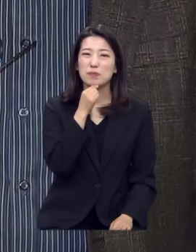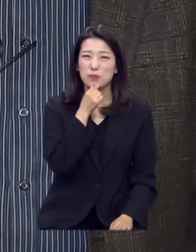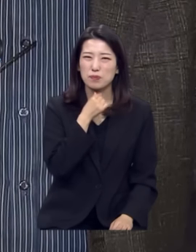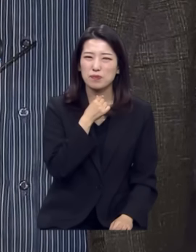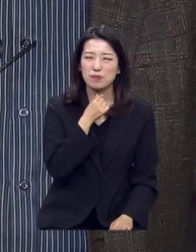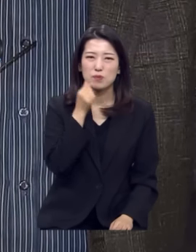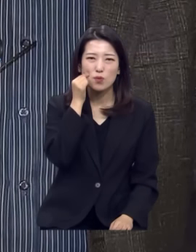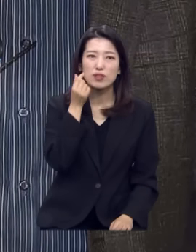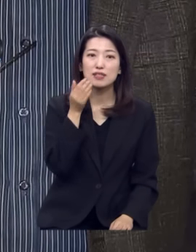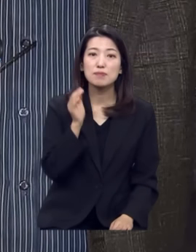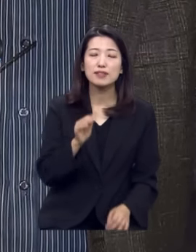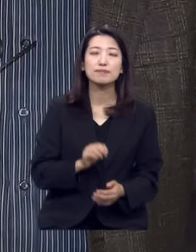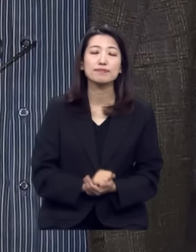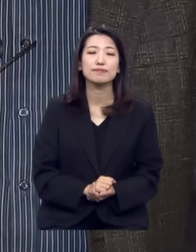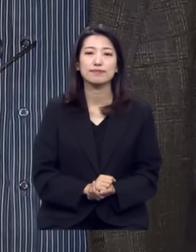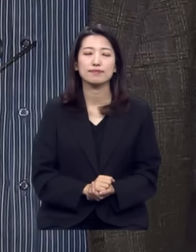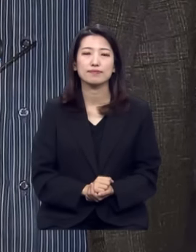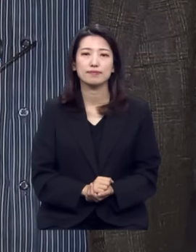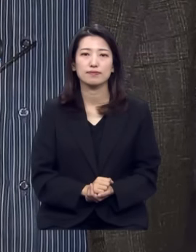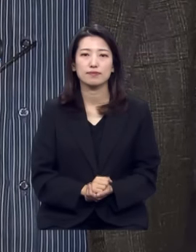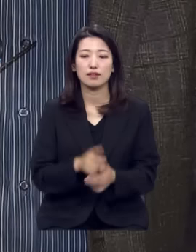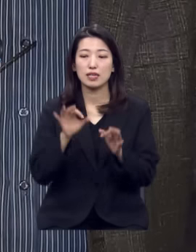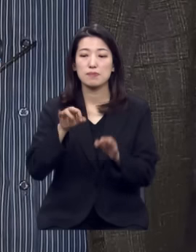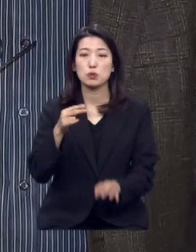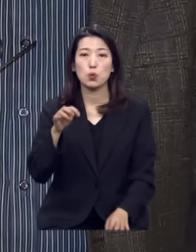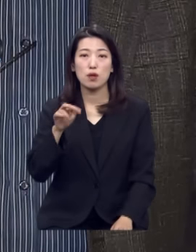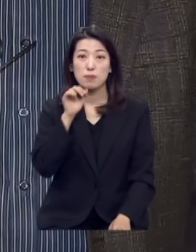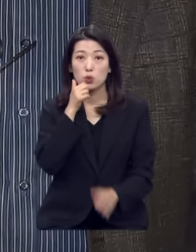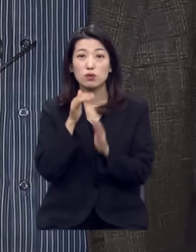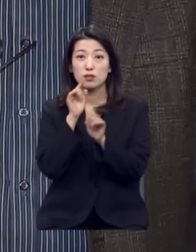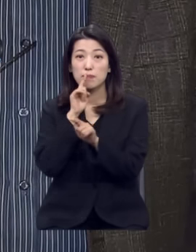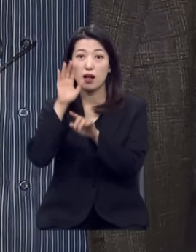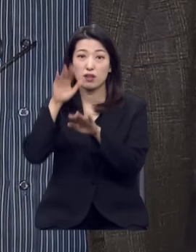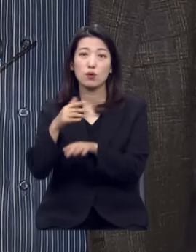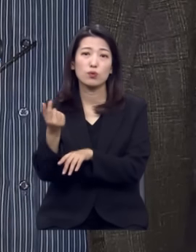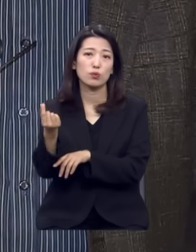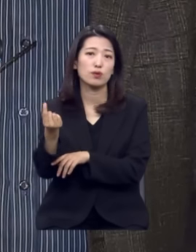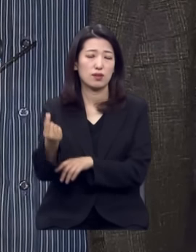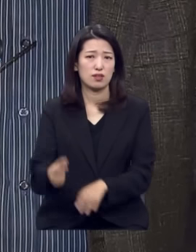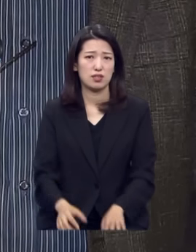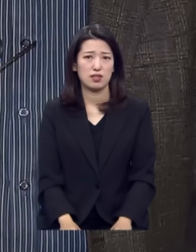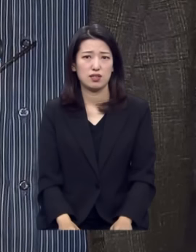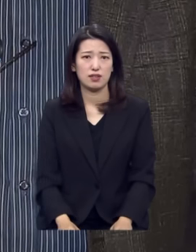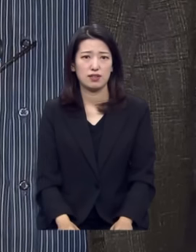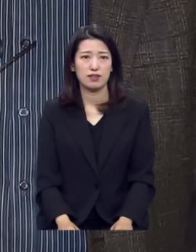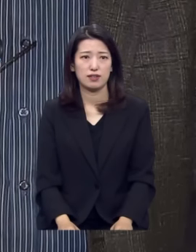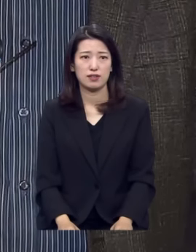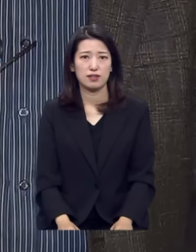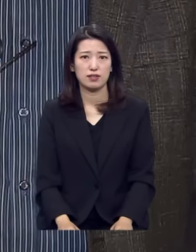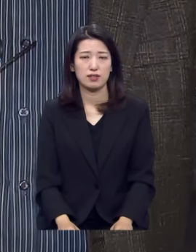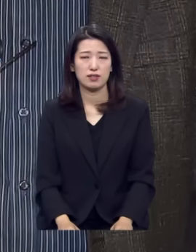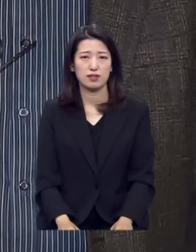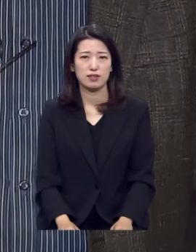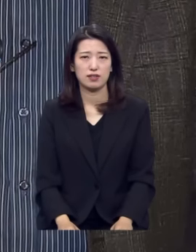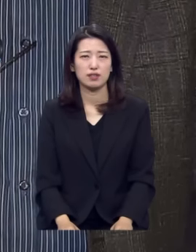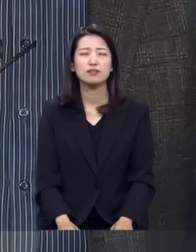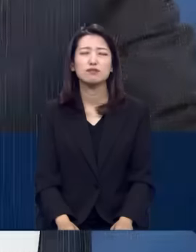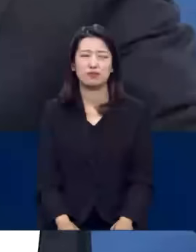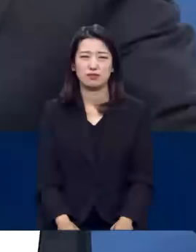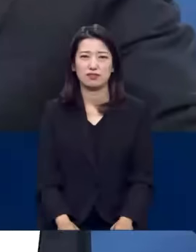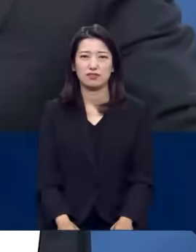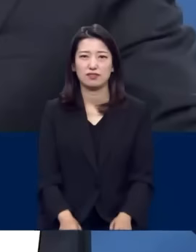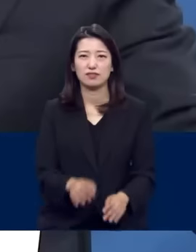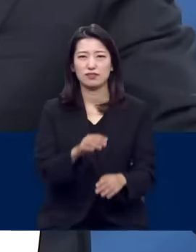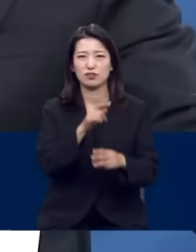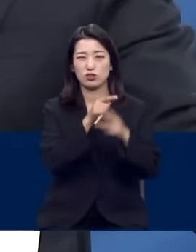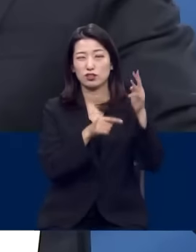회사가 그런 얘 했다는 거 아니 전원입니다 근데 더 큰 파도라는 거는 이게 제가 아까도 말씀드렸지만 이게 지금 아무튼간에 대통령과의 통화가